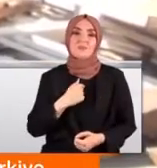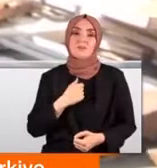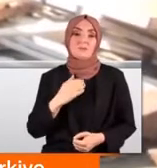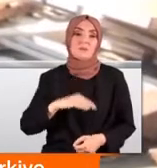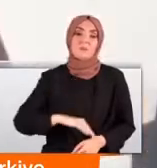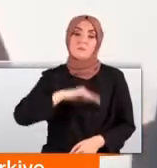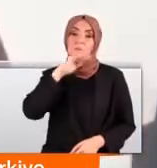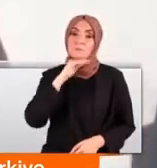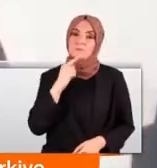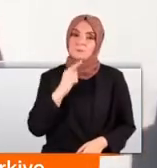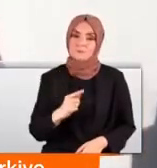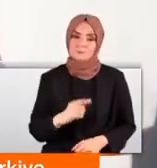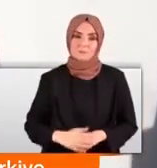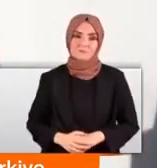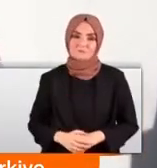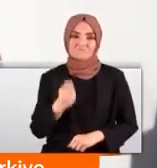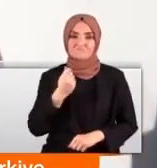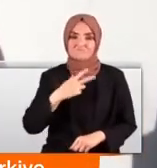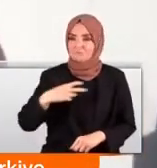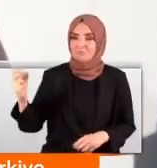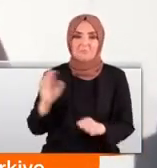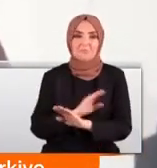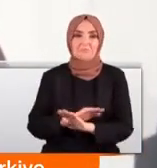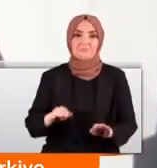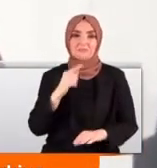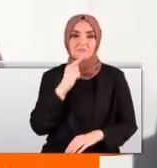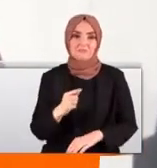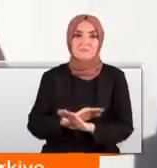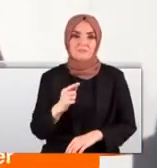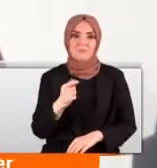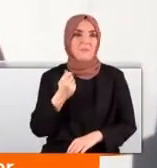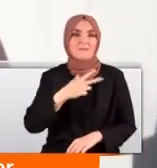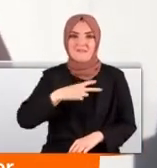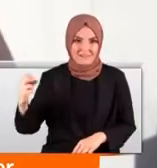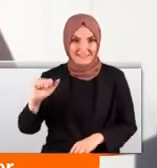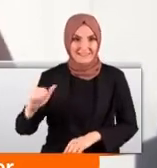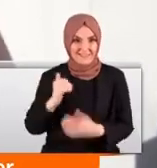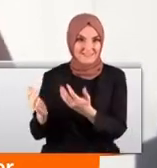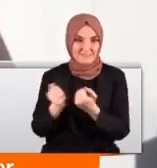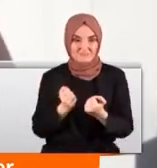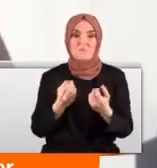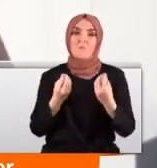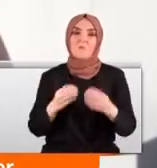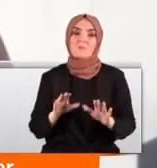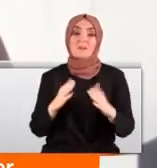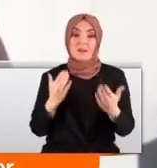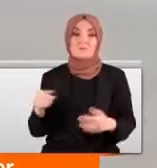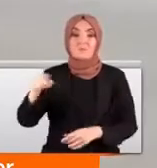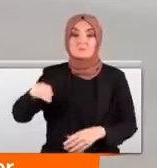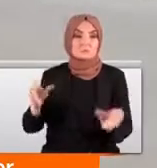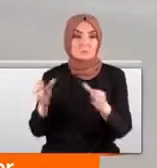canımız kalmadı. Benim param gitti. Evet. Yılanın ağzına giden çıkmaz ama bu şebeke çökertilmesi